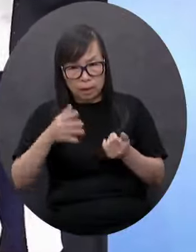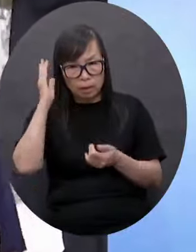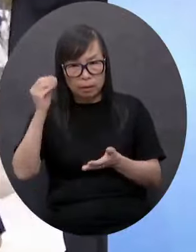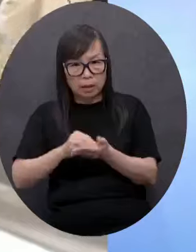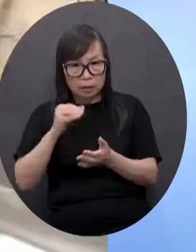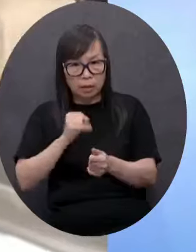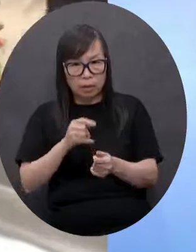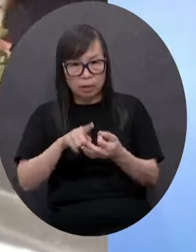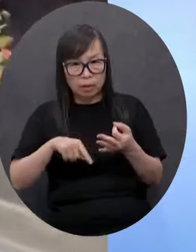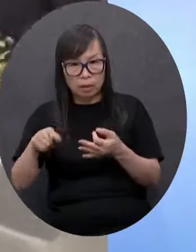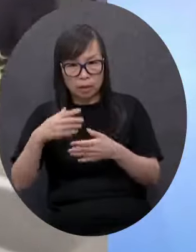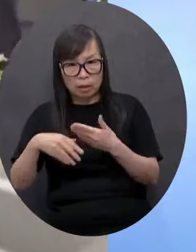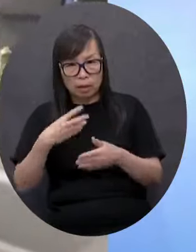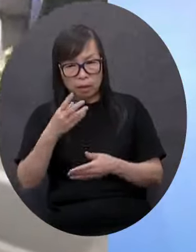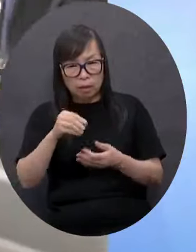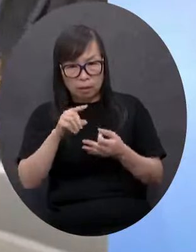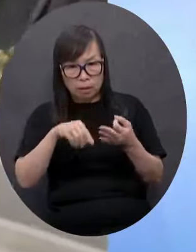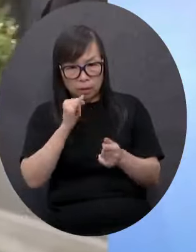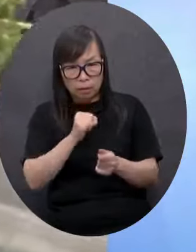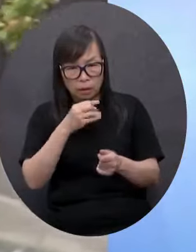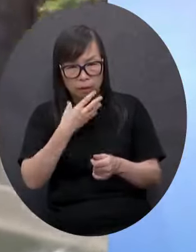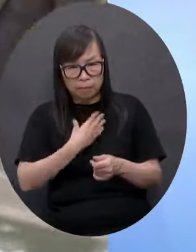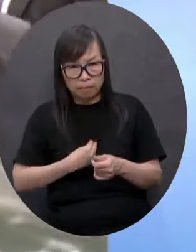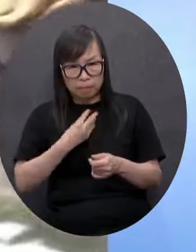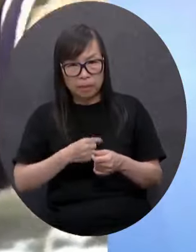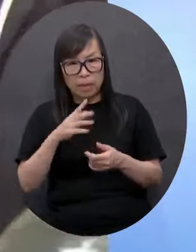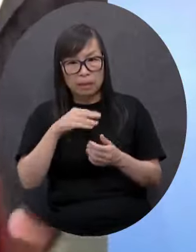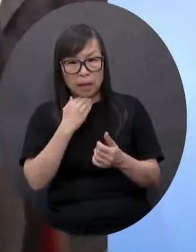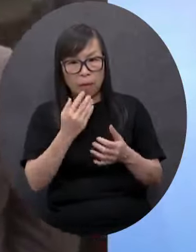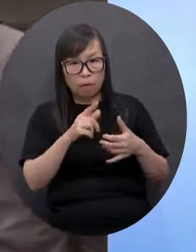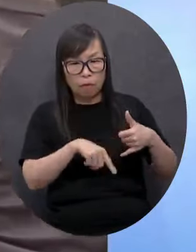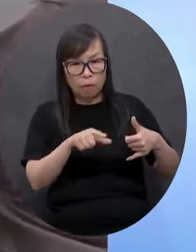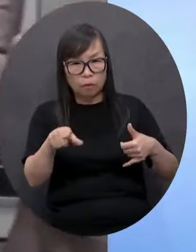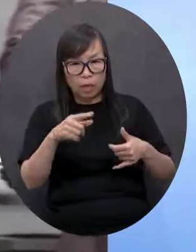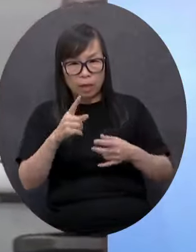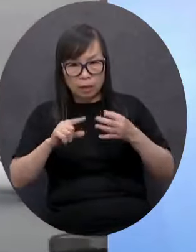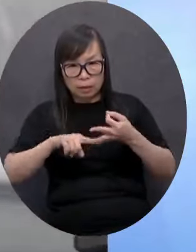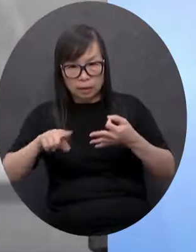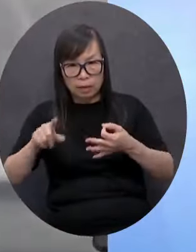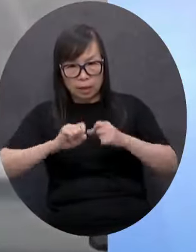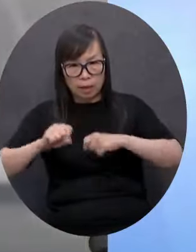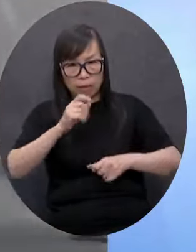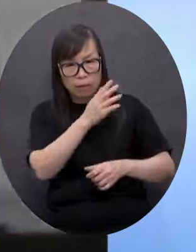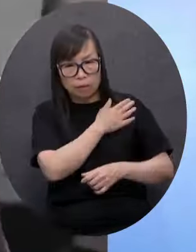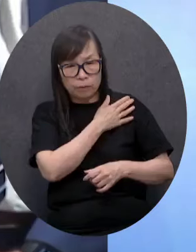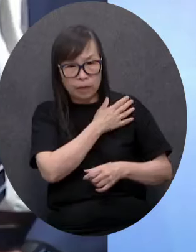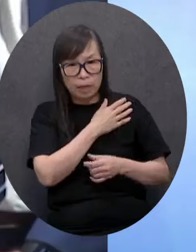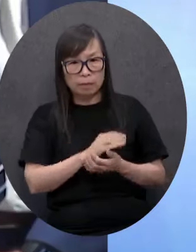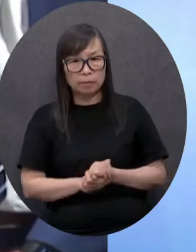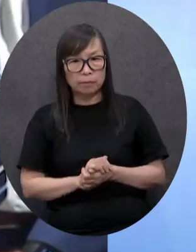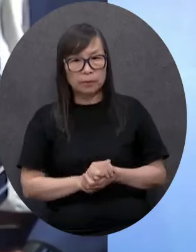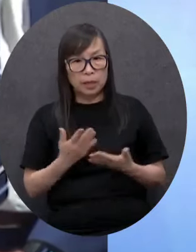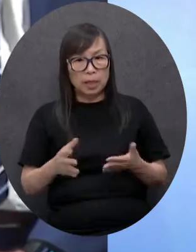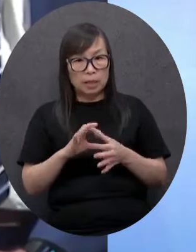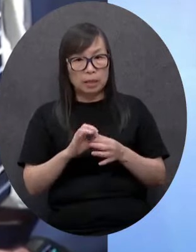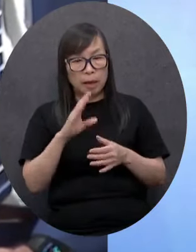透过声明说对裁决结果感到失望，但控方就认为亨特必须为他的行为负责。 This case